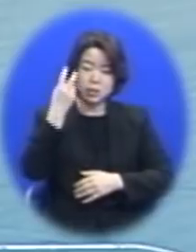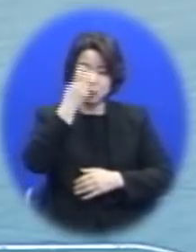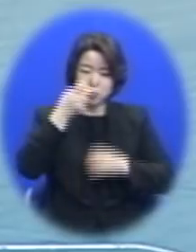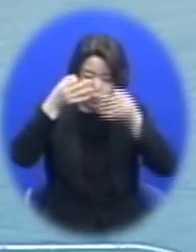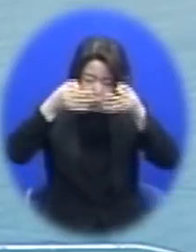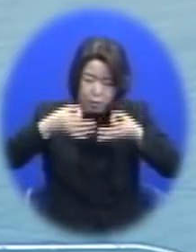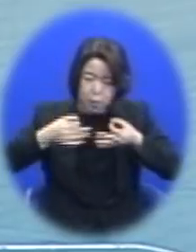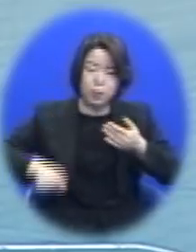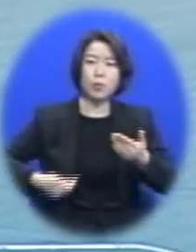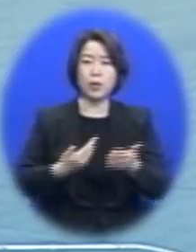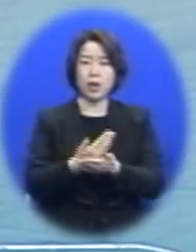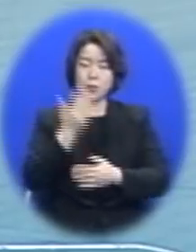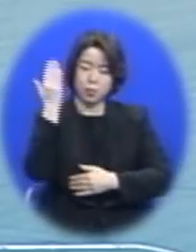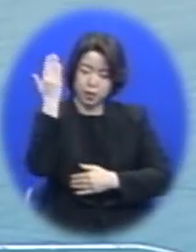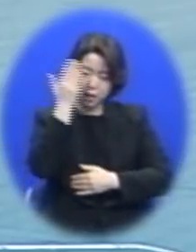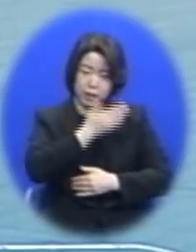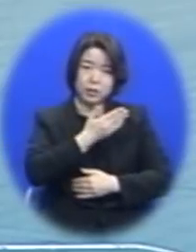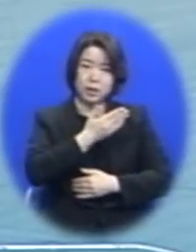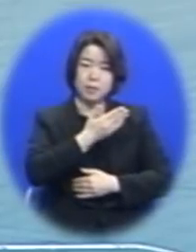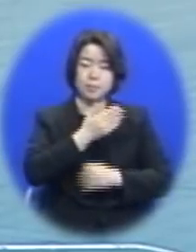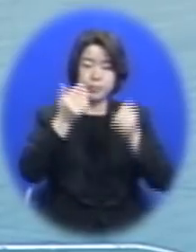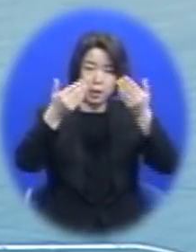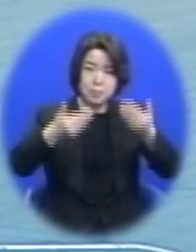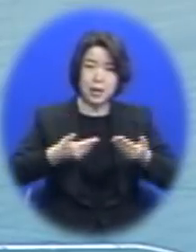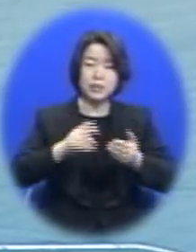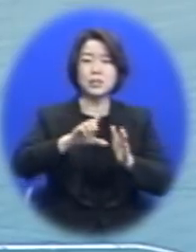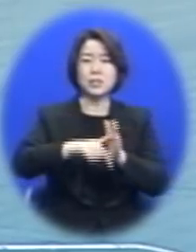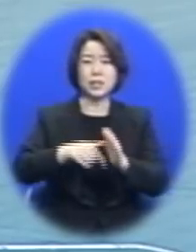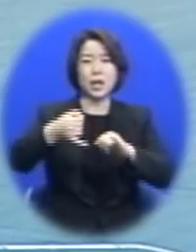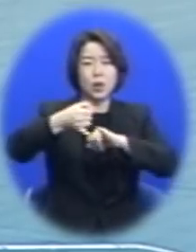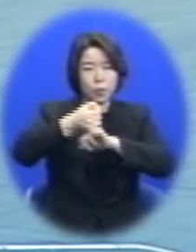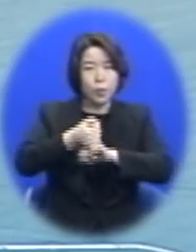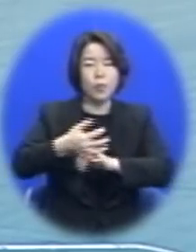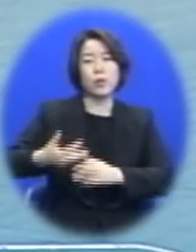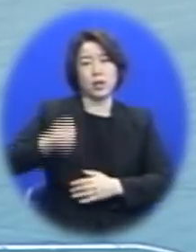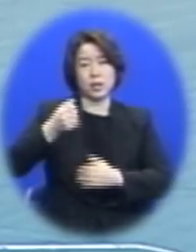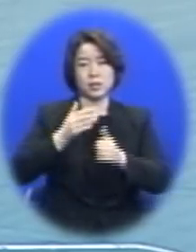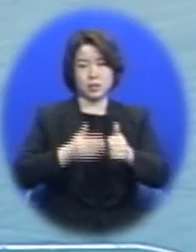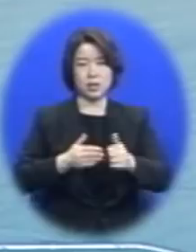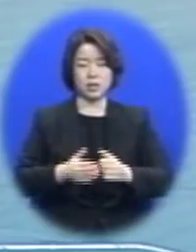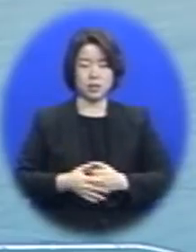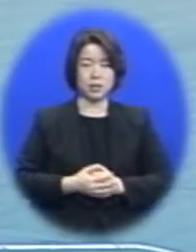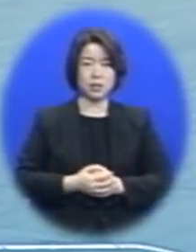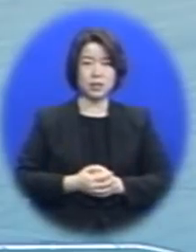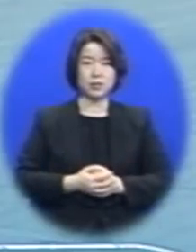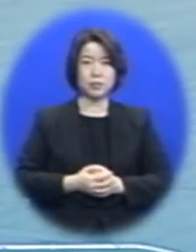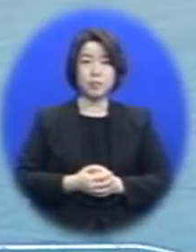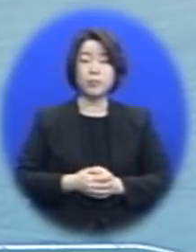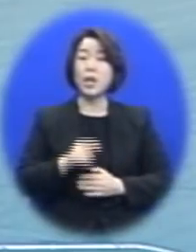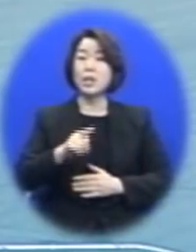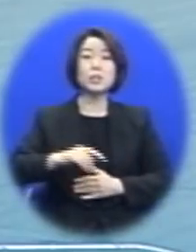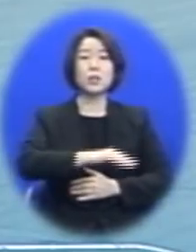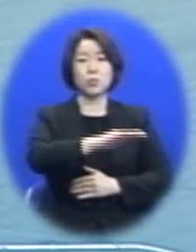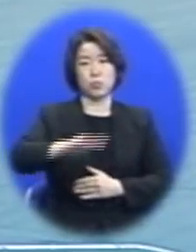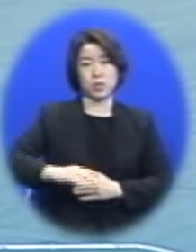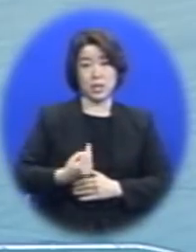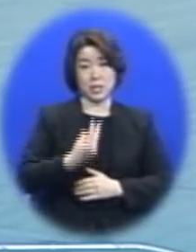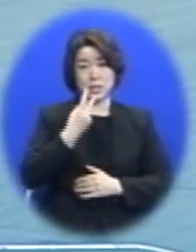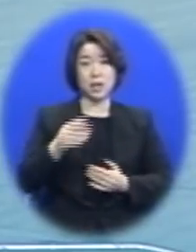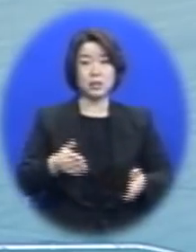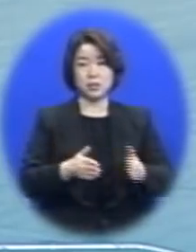회개하고 깨끗함 에 반등 시간을 반드시 가져야 한다 크리 우리가 사는